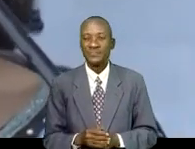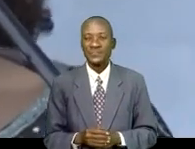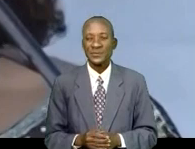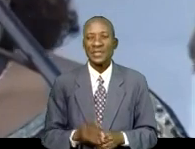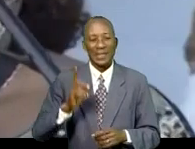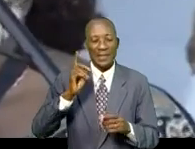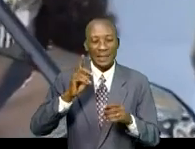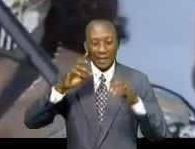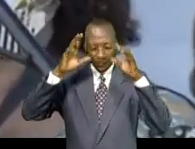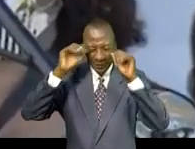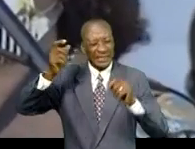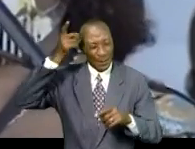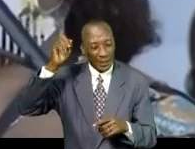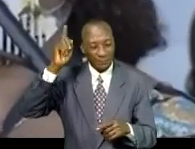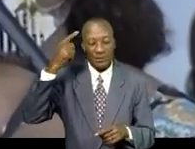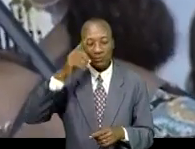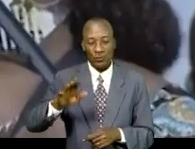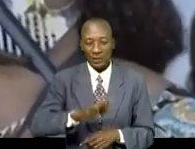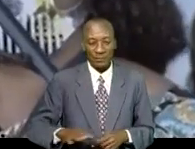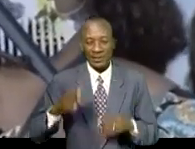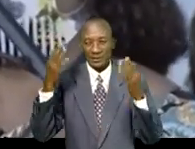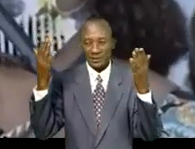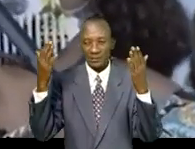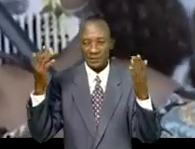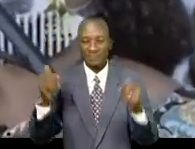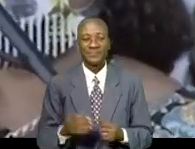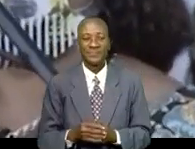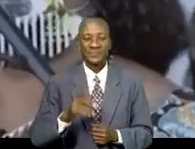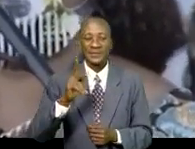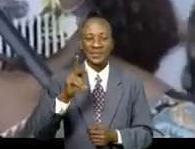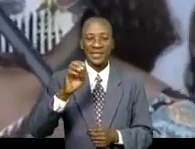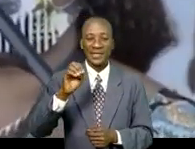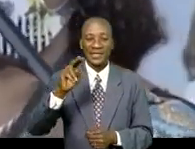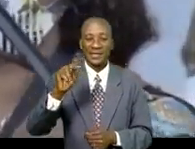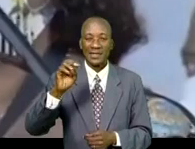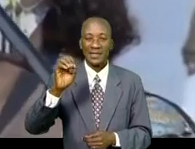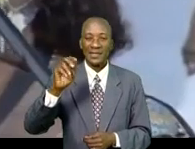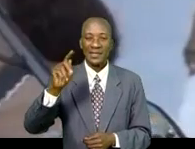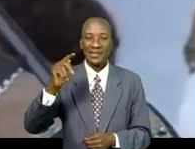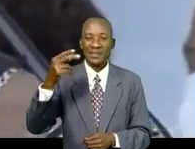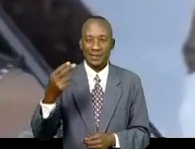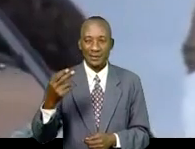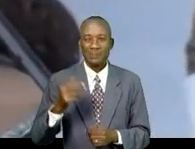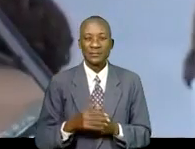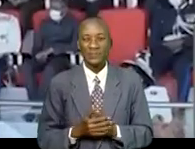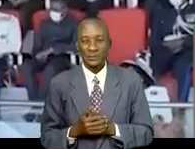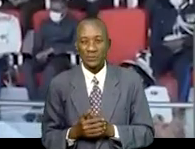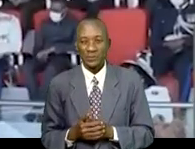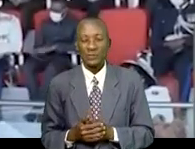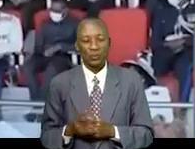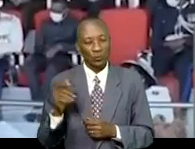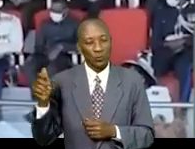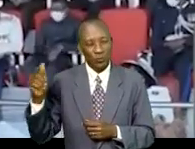Kaunda, affectueusement surnommé KK, jusqu'au-delà des frontières de son